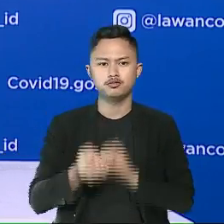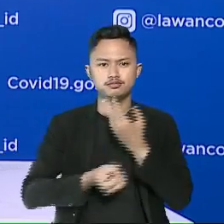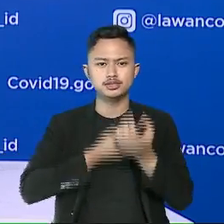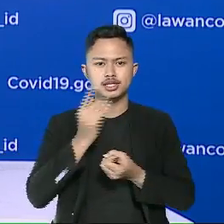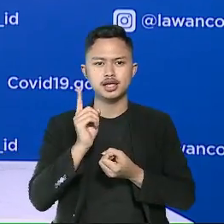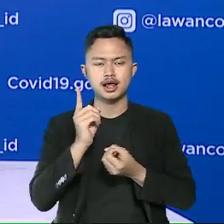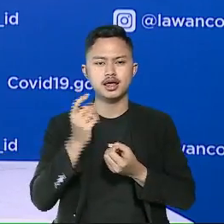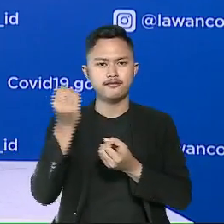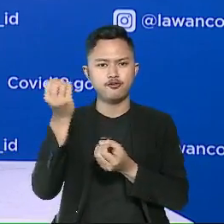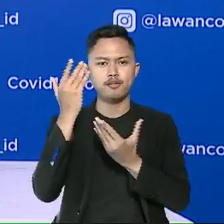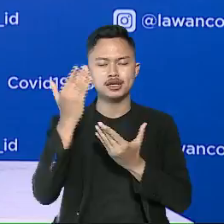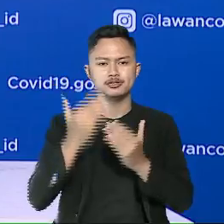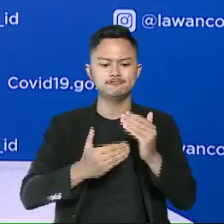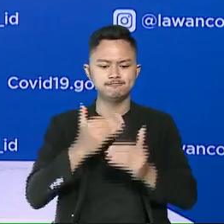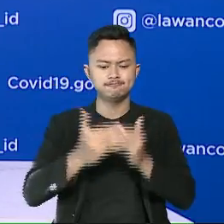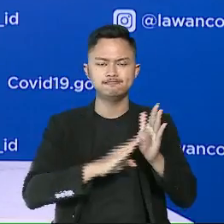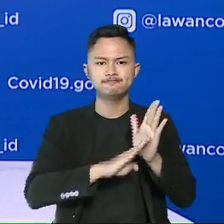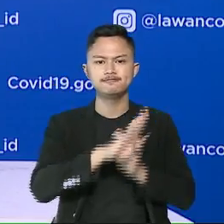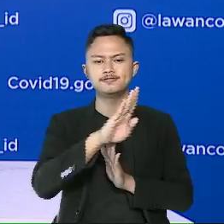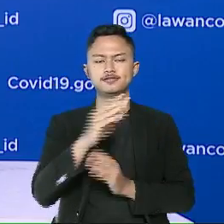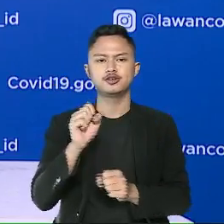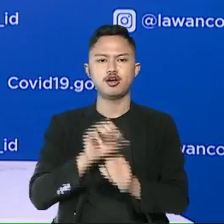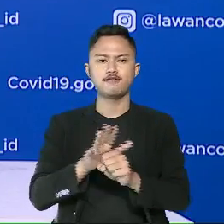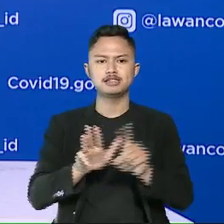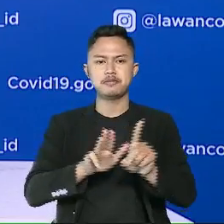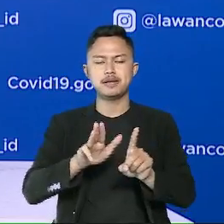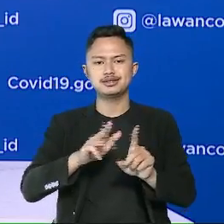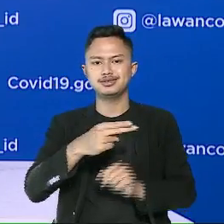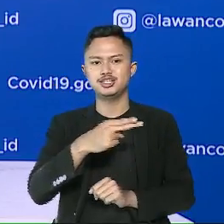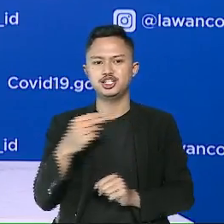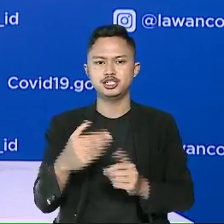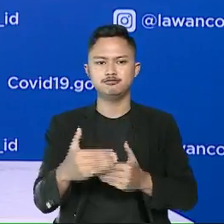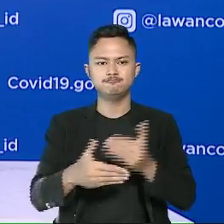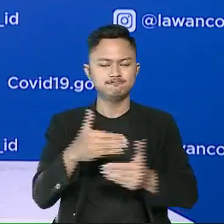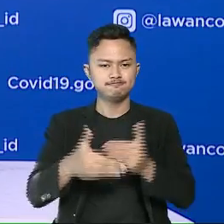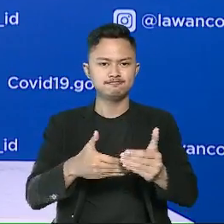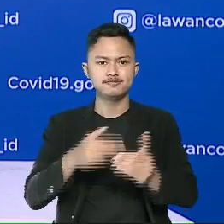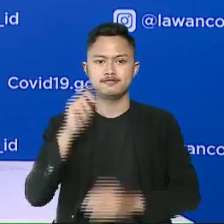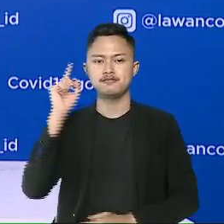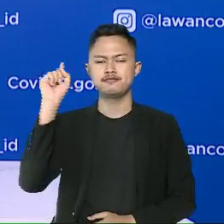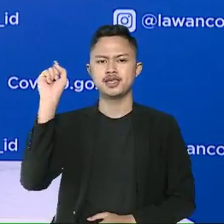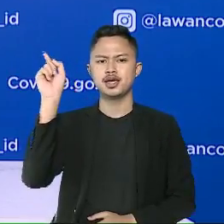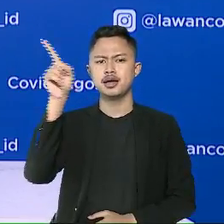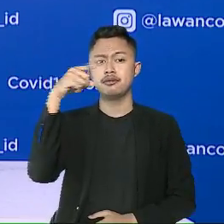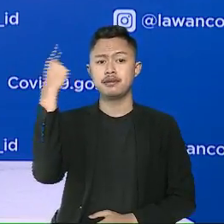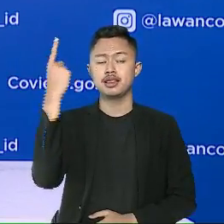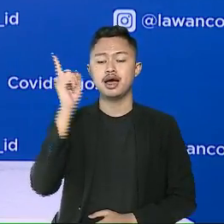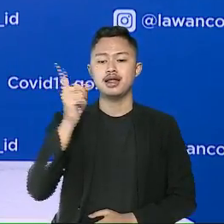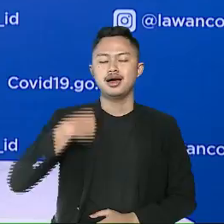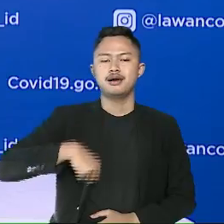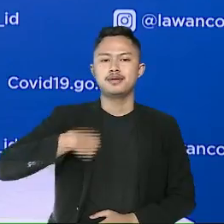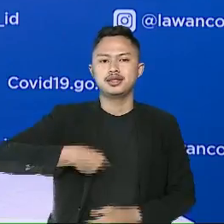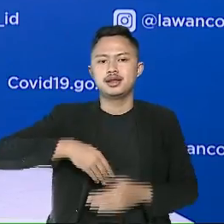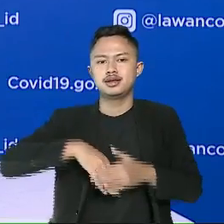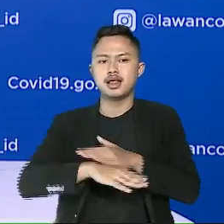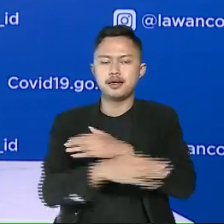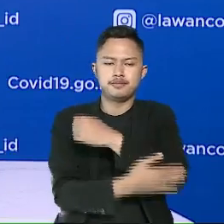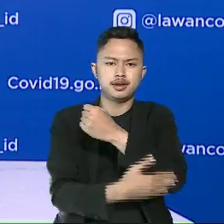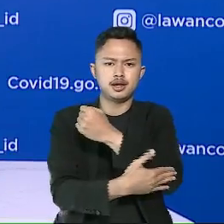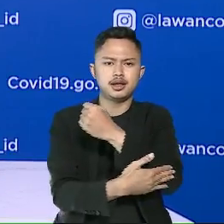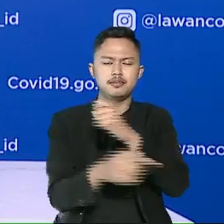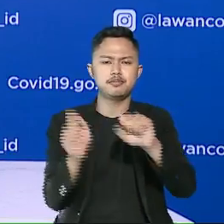menyampaikan perkembangan penanganan COVID-19 di Indonesia. Pemerintah melalui Kementerian Dalam Negeri